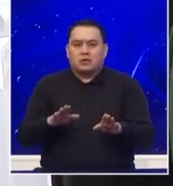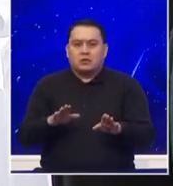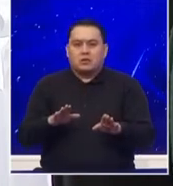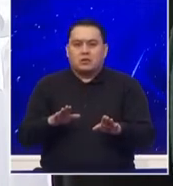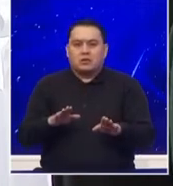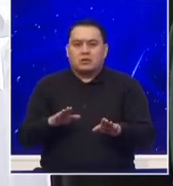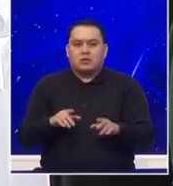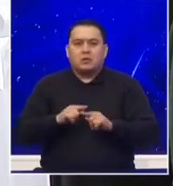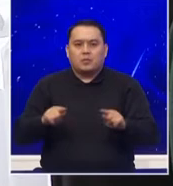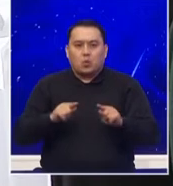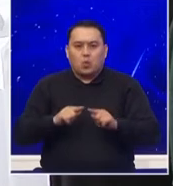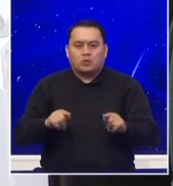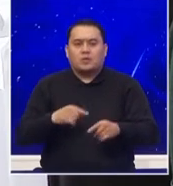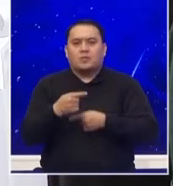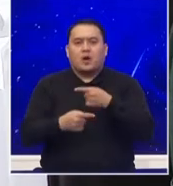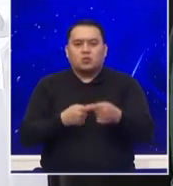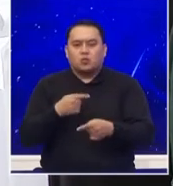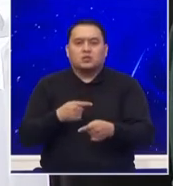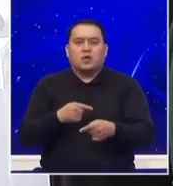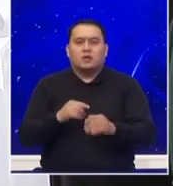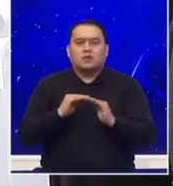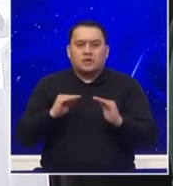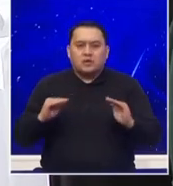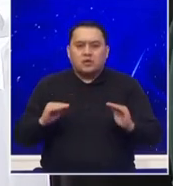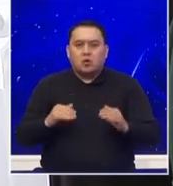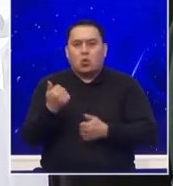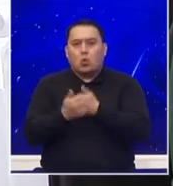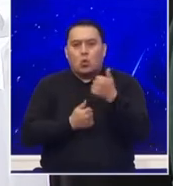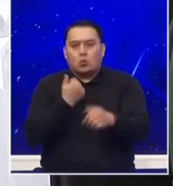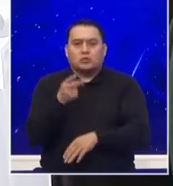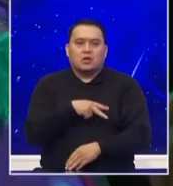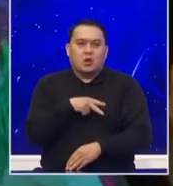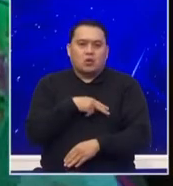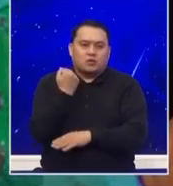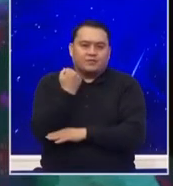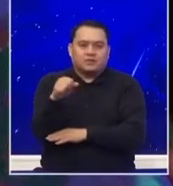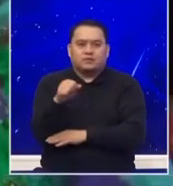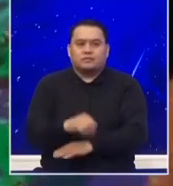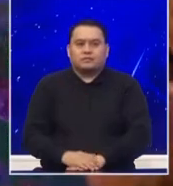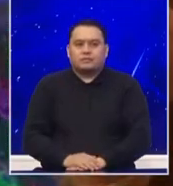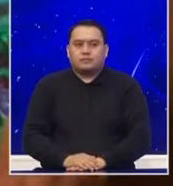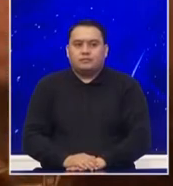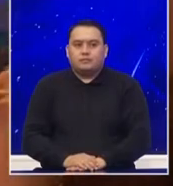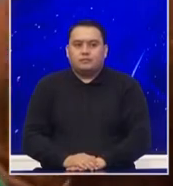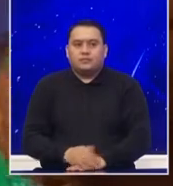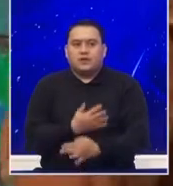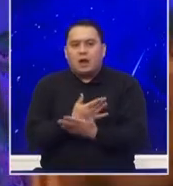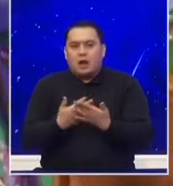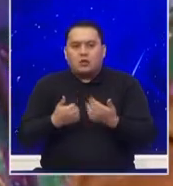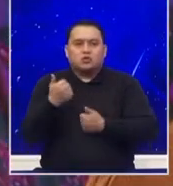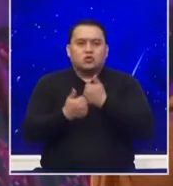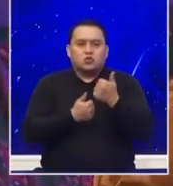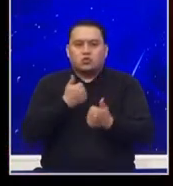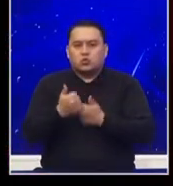өзінің шәкірттерін тәрбиелеуде бүгінгі таңда. Шәкірттері де талай конкурстардың лауреаты болды. Дәстүрлі әнші Бейбіт талай додаларда топ